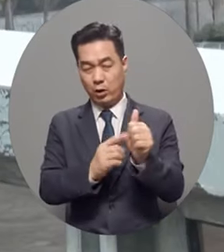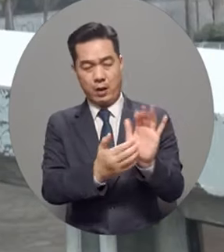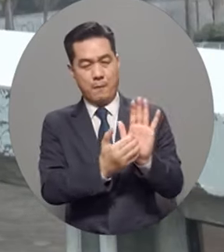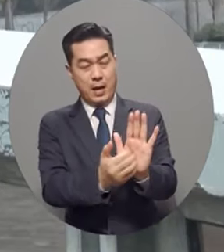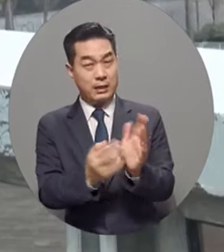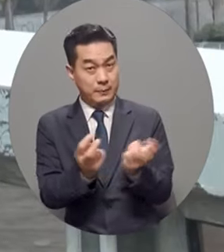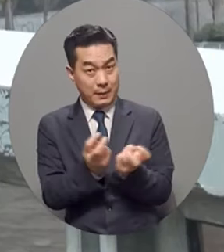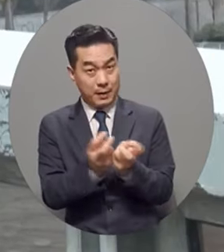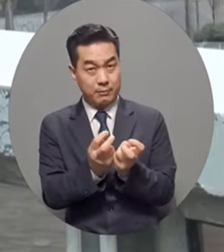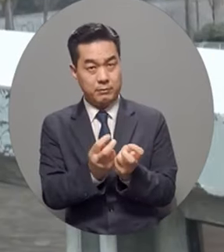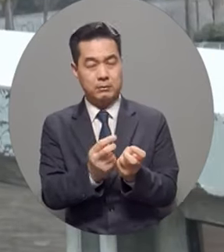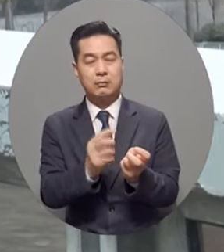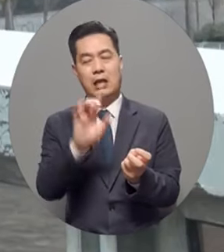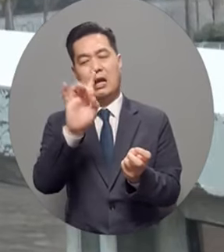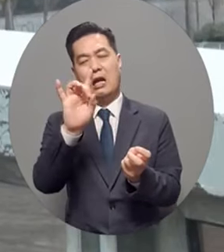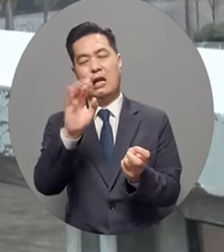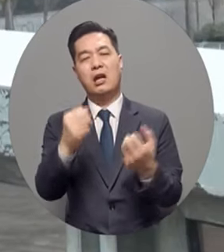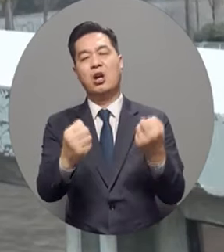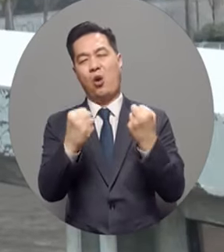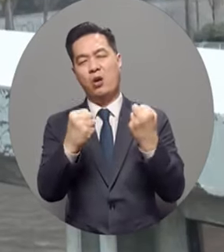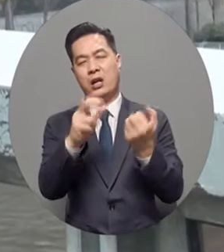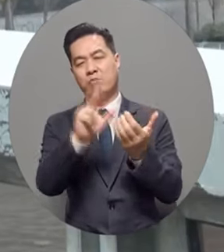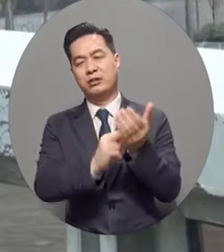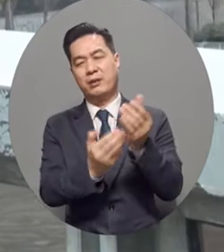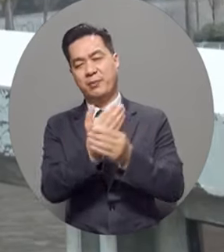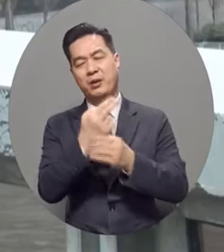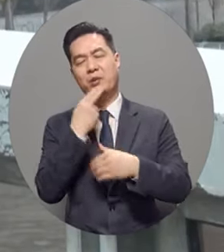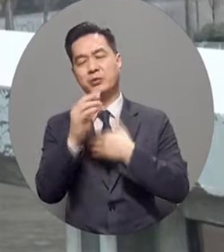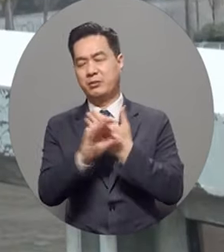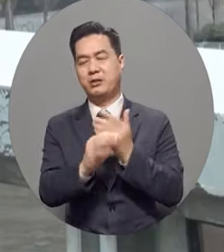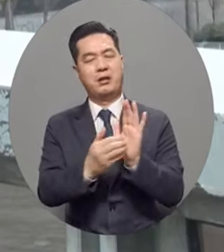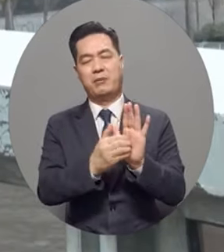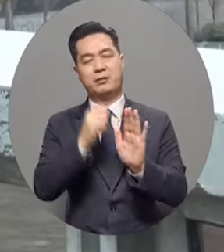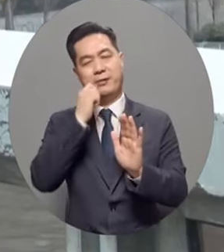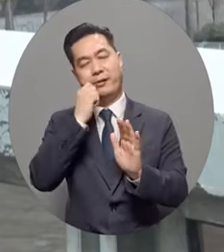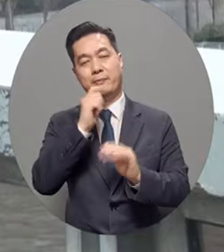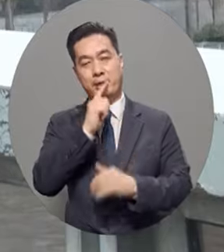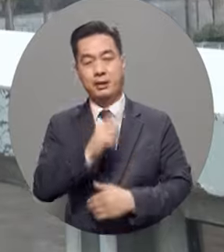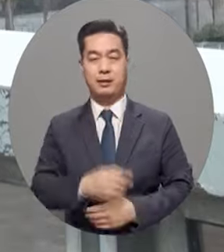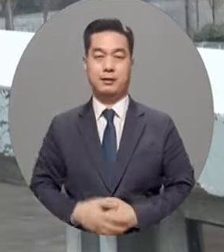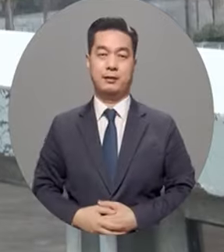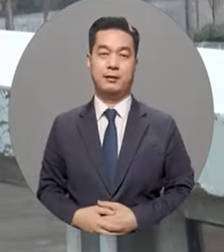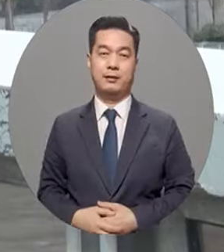그의 건강뿐이라는 우려가 현실로 다가오고 있습니다. 파리에서 MBC 뉴스 손령입니다.